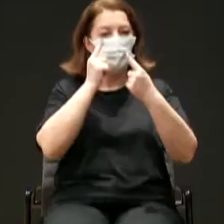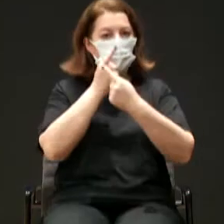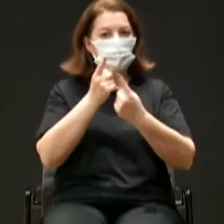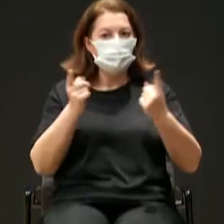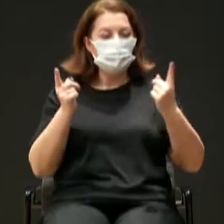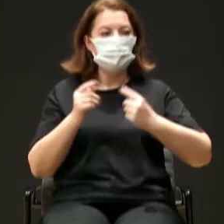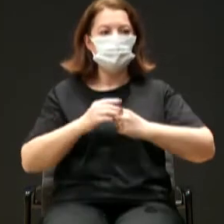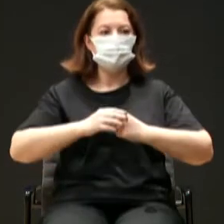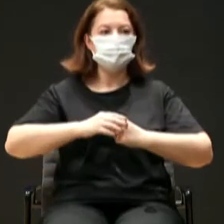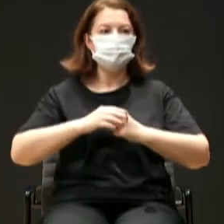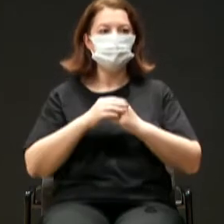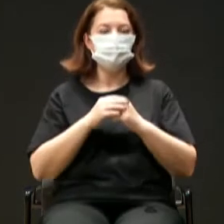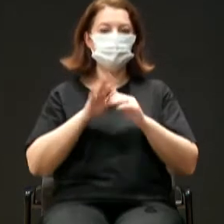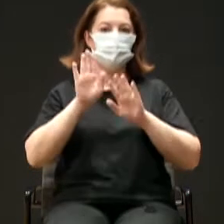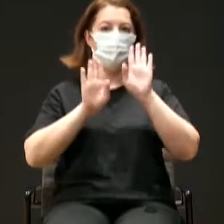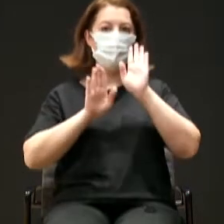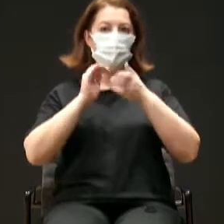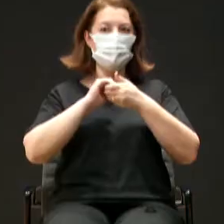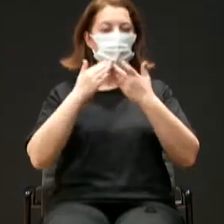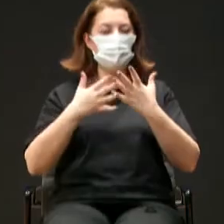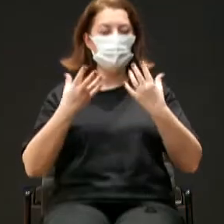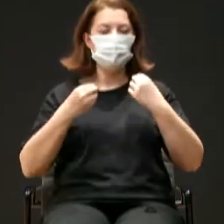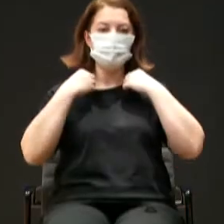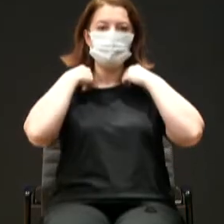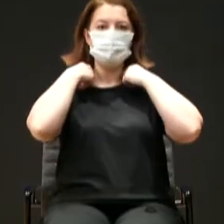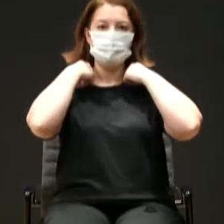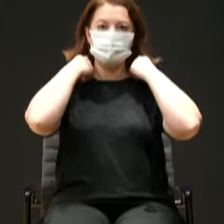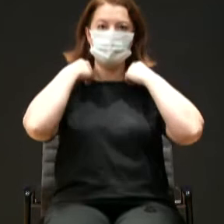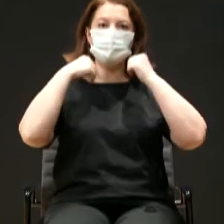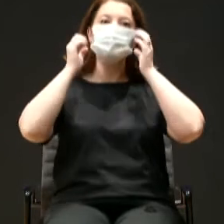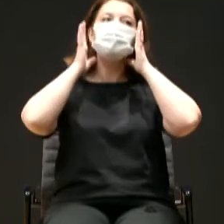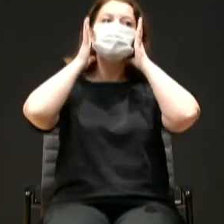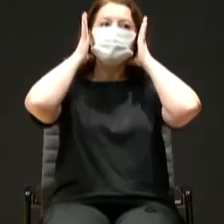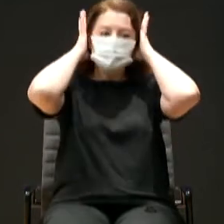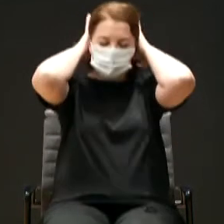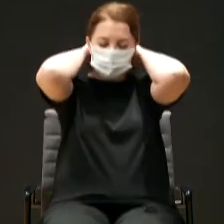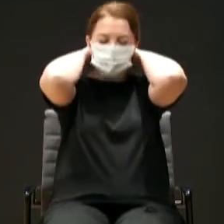edenler, etmeyen oy birliğiyle kabul edilmiştir ve gündeme alınmıştır.